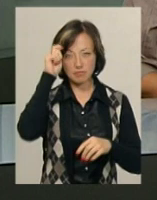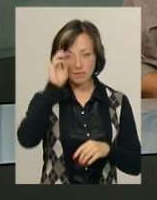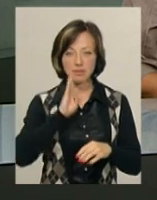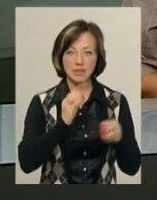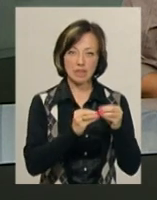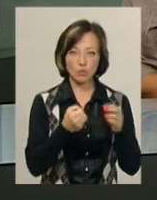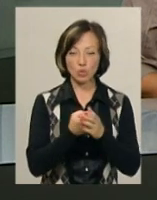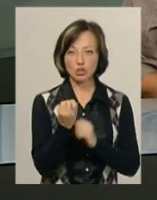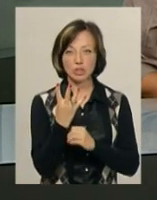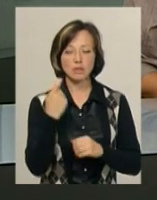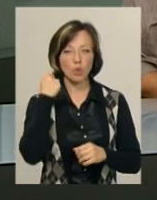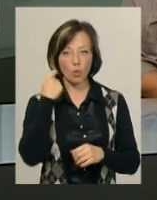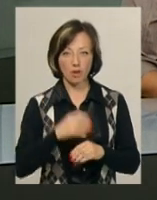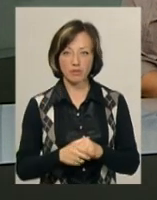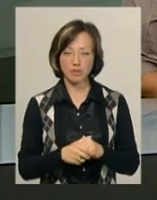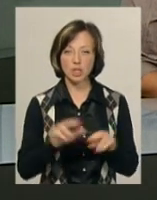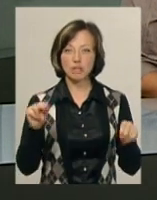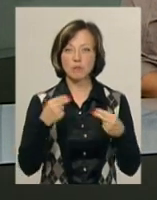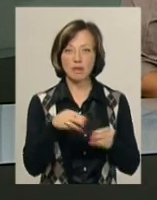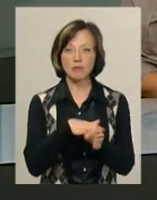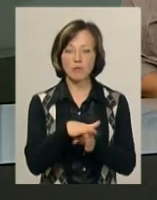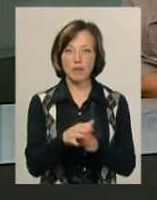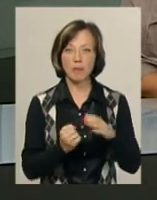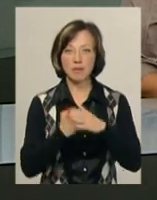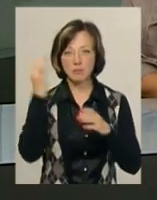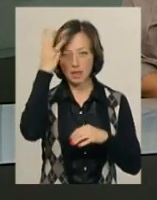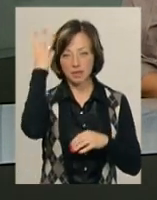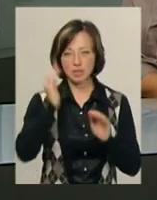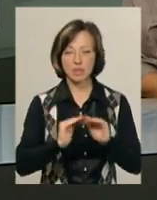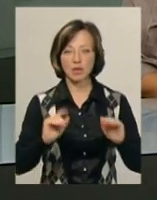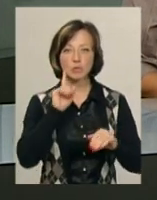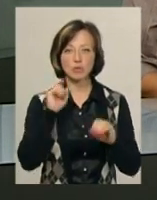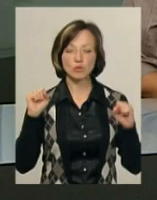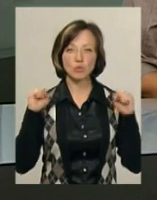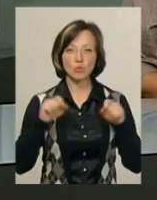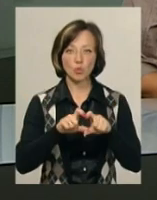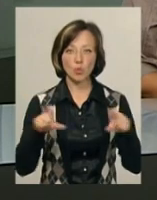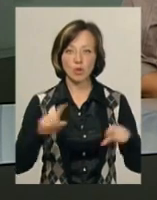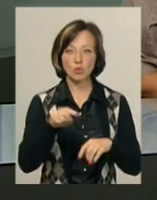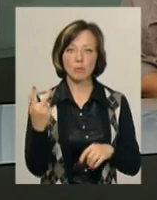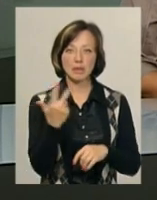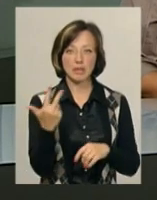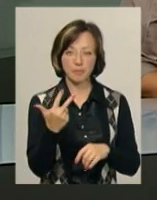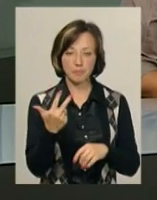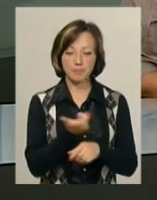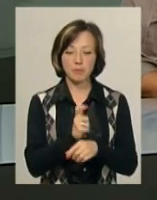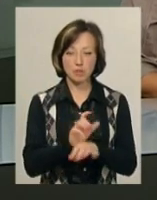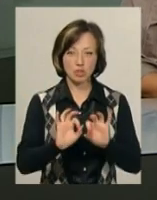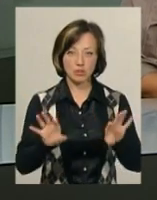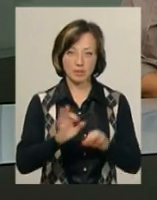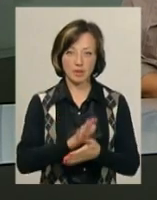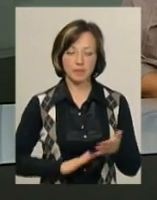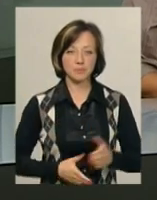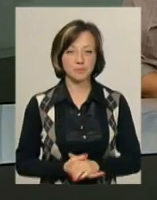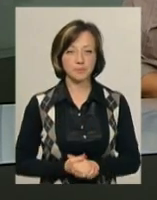від 10 до 14 років. Чемпіонат відбувається на базі Хмельницької дитячо-юнацької спортивної школи номер 3. Більше про змагання знає